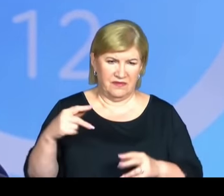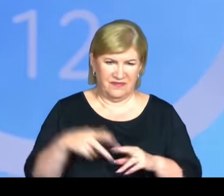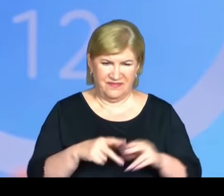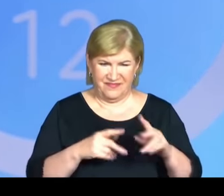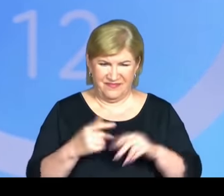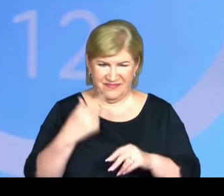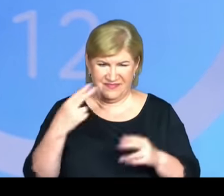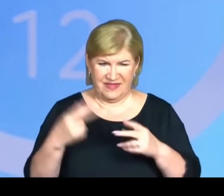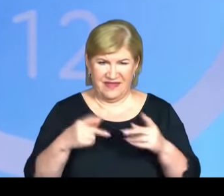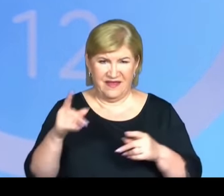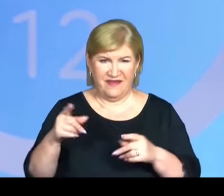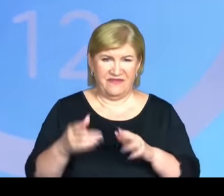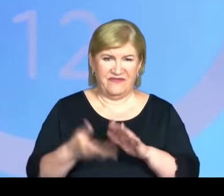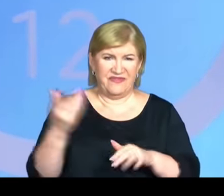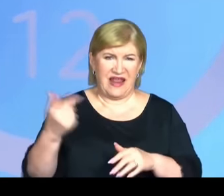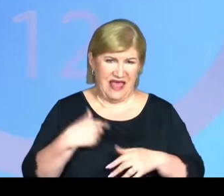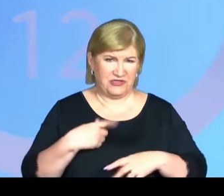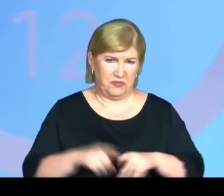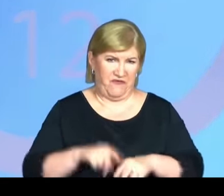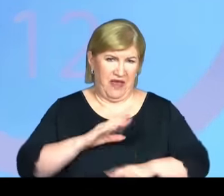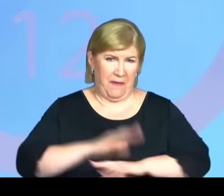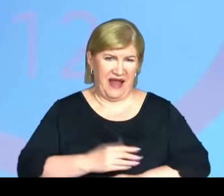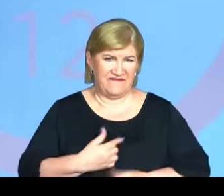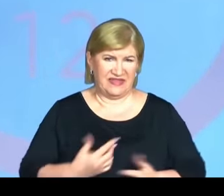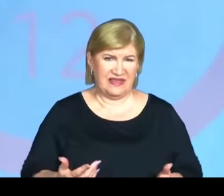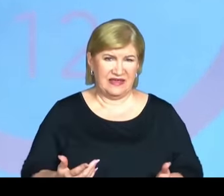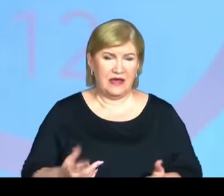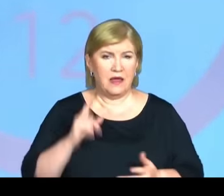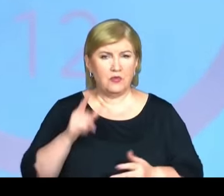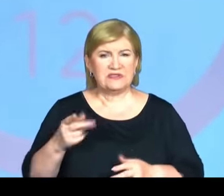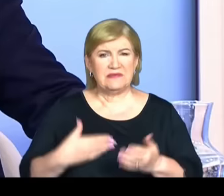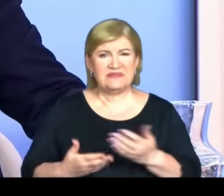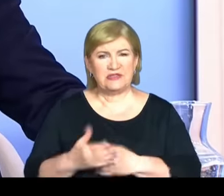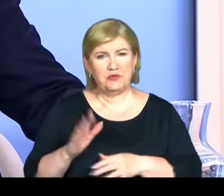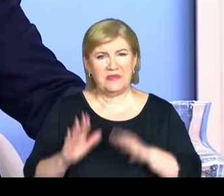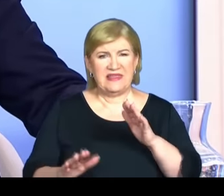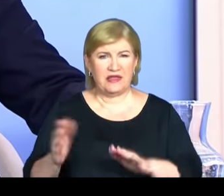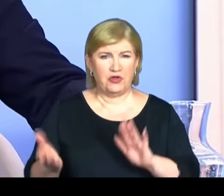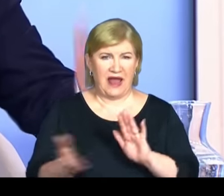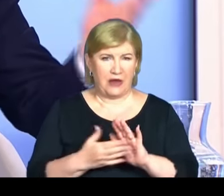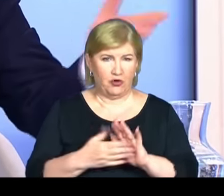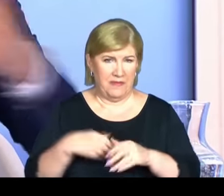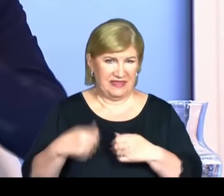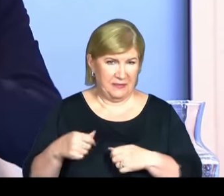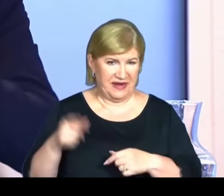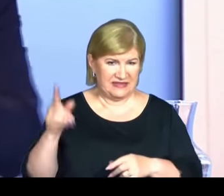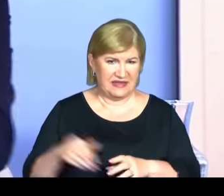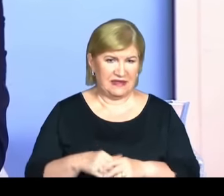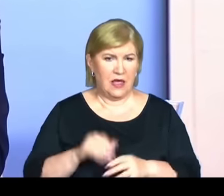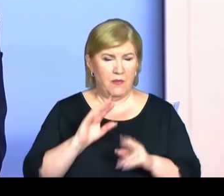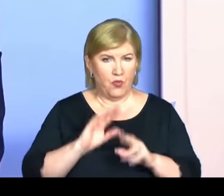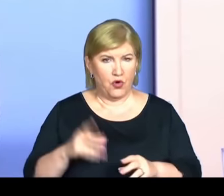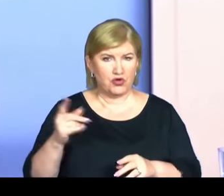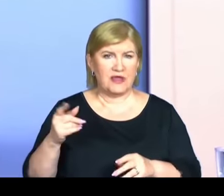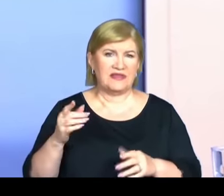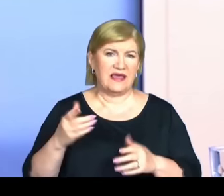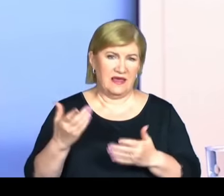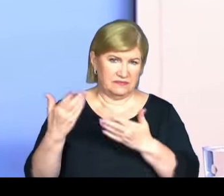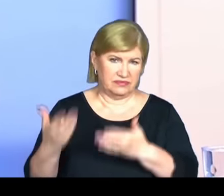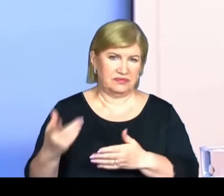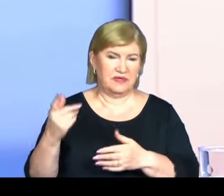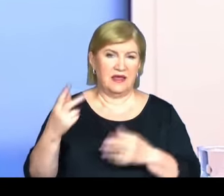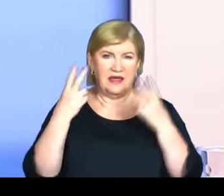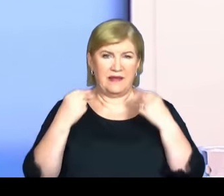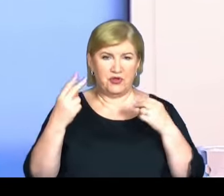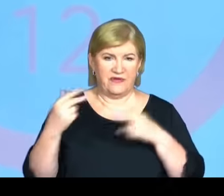mi vyvraciate ako obyčajne. Teda musím zastúpiť aj niektoré argumenty prezidentky. Môžete samozrejme reagovať. Vy ste to niekedy